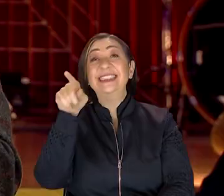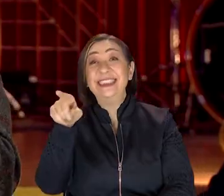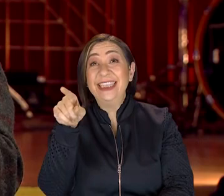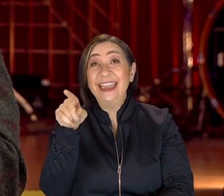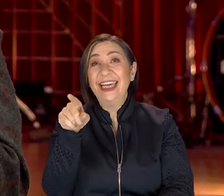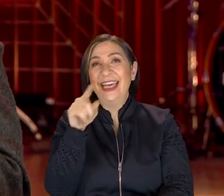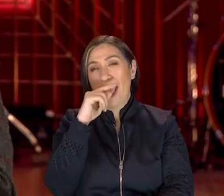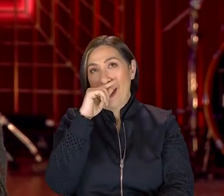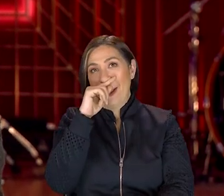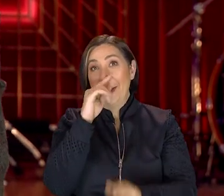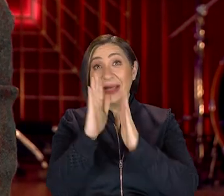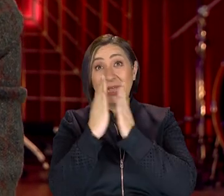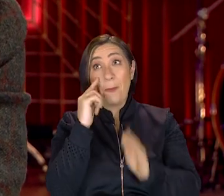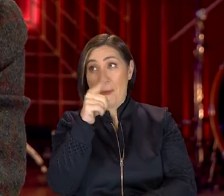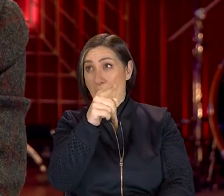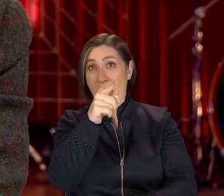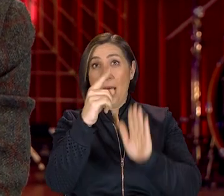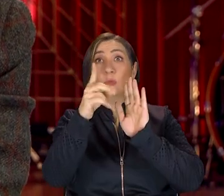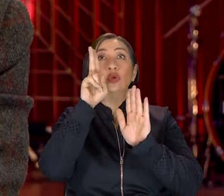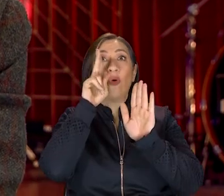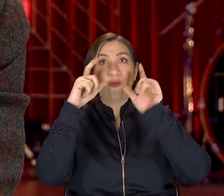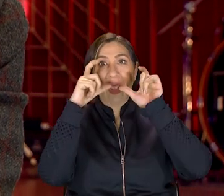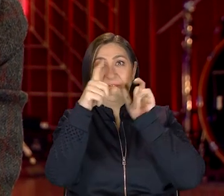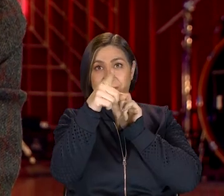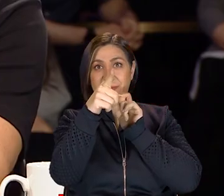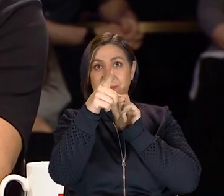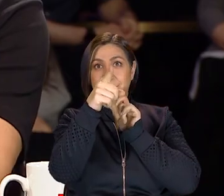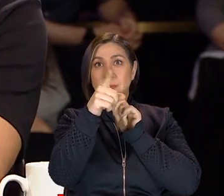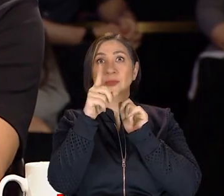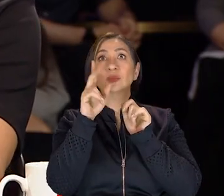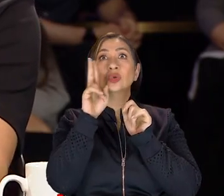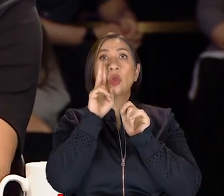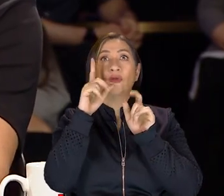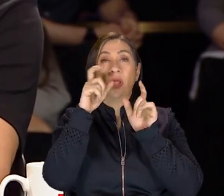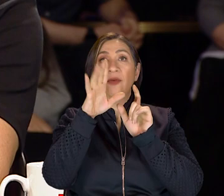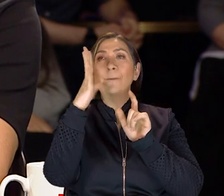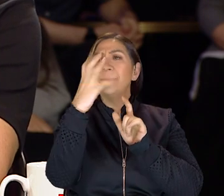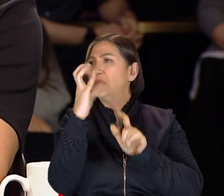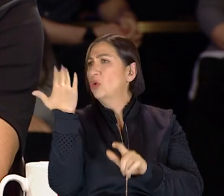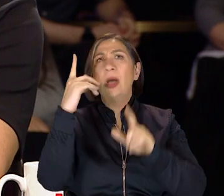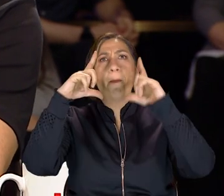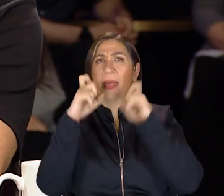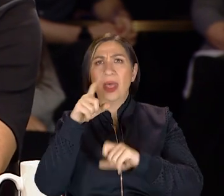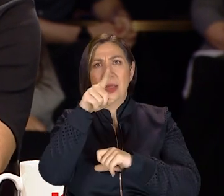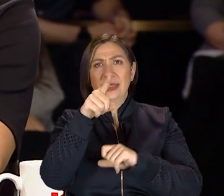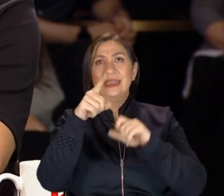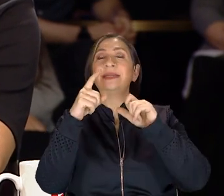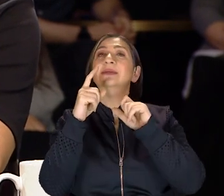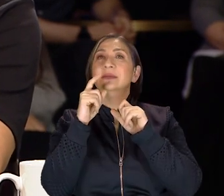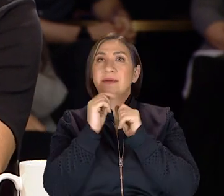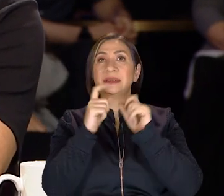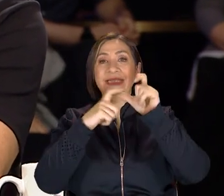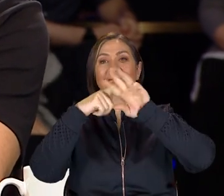de... Ya bak şu kitabın kapağına bak. Şimdi bu son fotoğraflarından evet, biri değil mi? Evet, Sevil Sert çekti yaklaşık 5 ay önce falan. Evet, Sevil Sert de